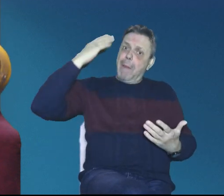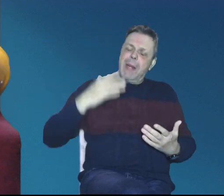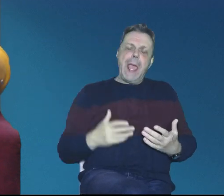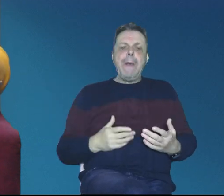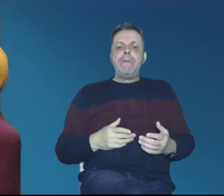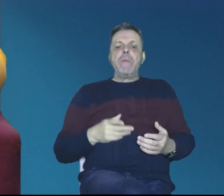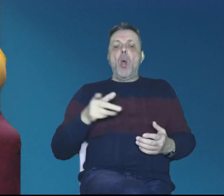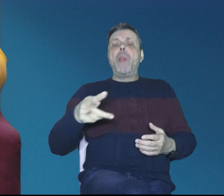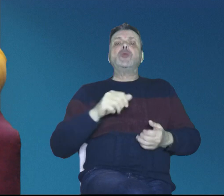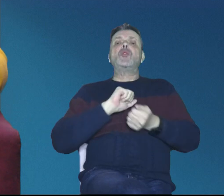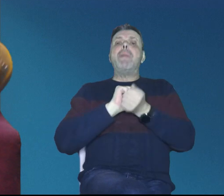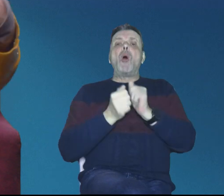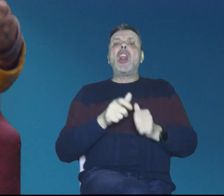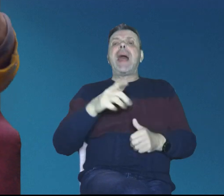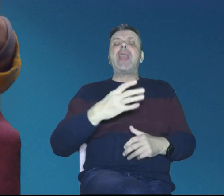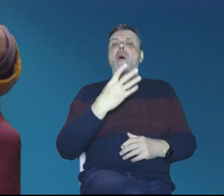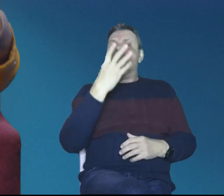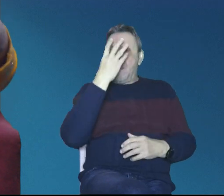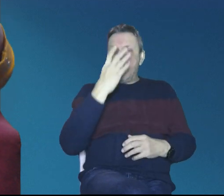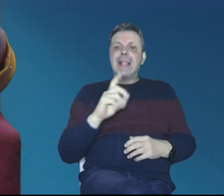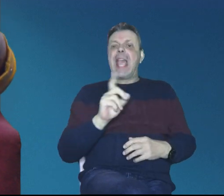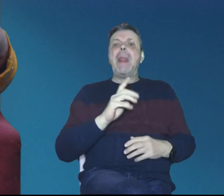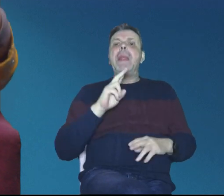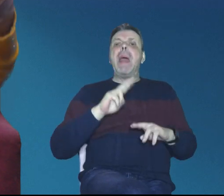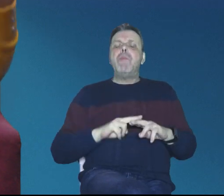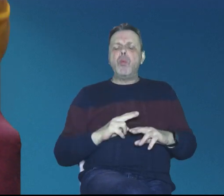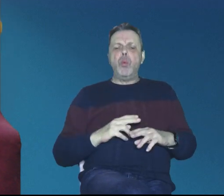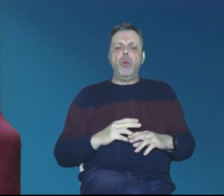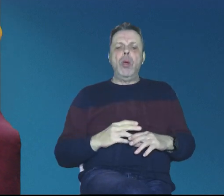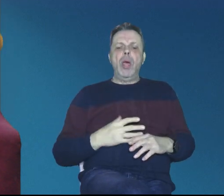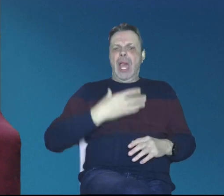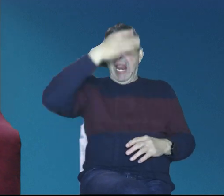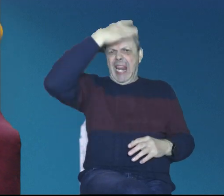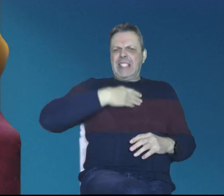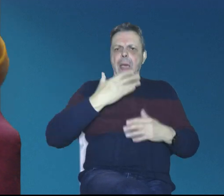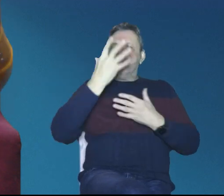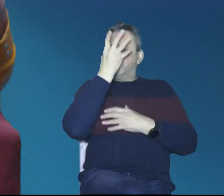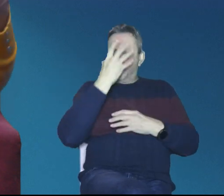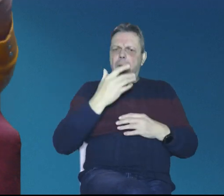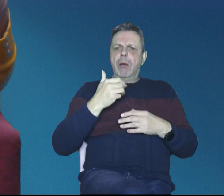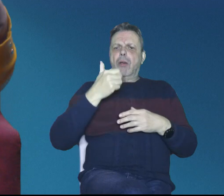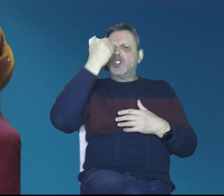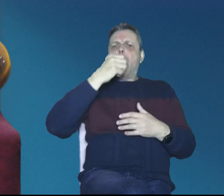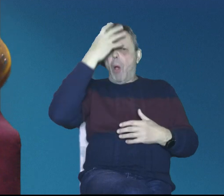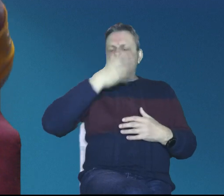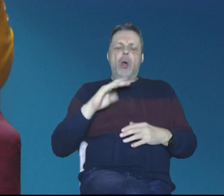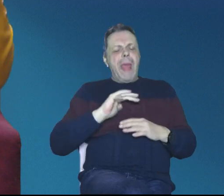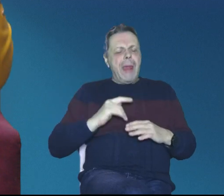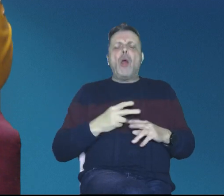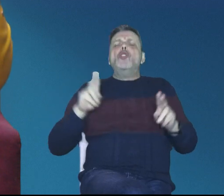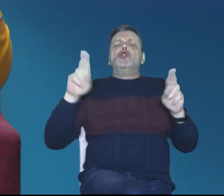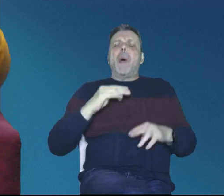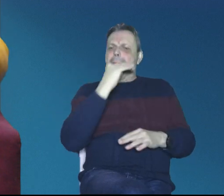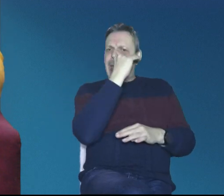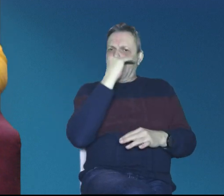su glumile lik Kolumbina u stvari borile da njihove maske ne budu kroz cijelo njihovo lice, nego da